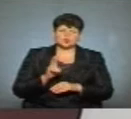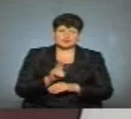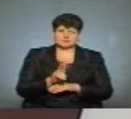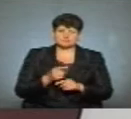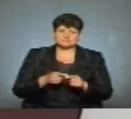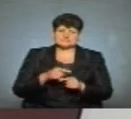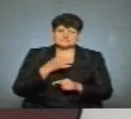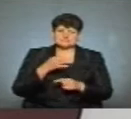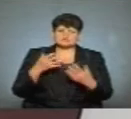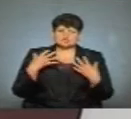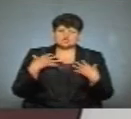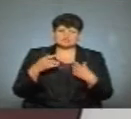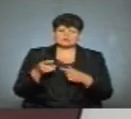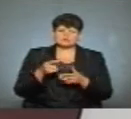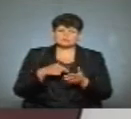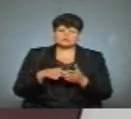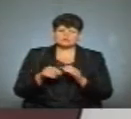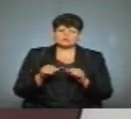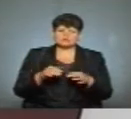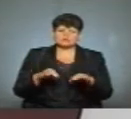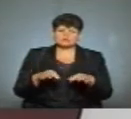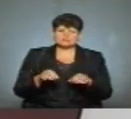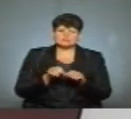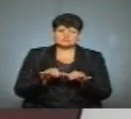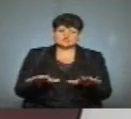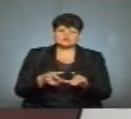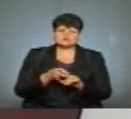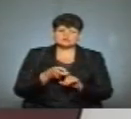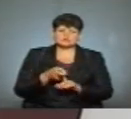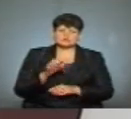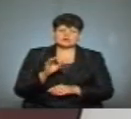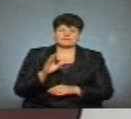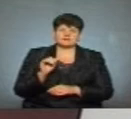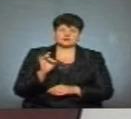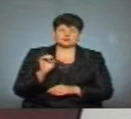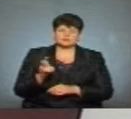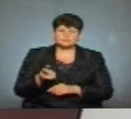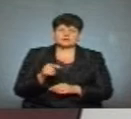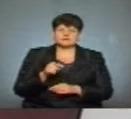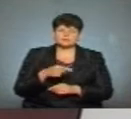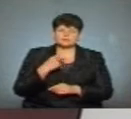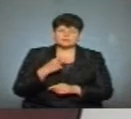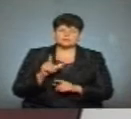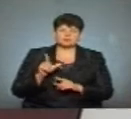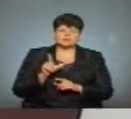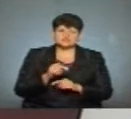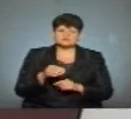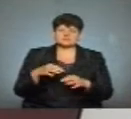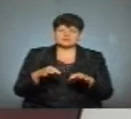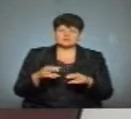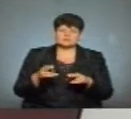тролейбусів. Про це повідомив начальник Тернопільського міського управління транспортних мереж та зв'язку Олег Вітрук. За його словами, проїзд у транспорті